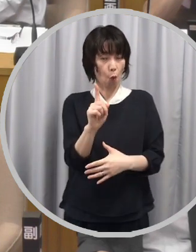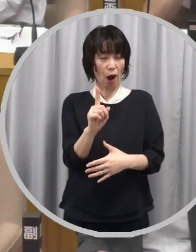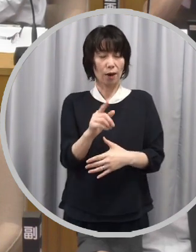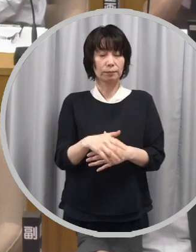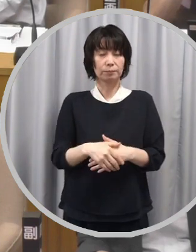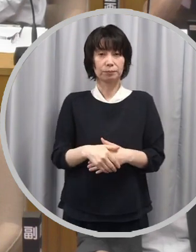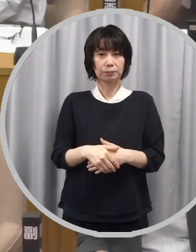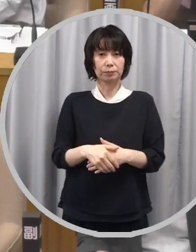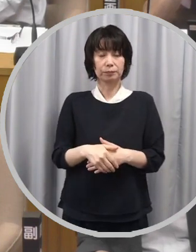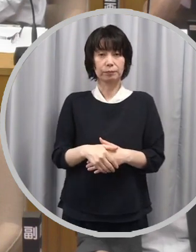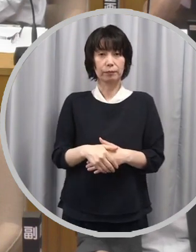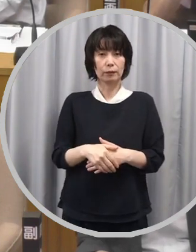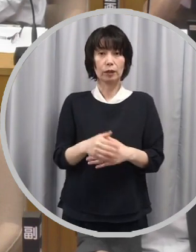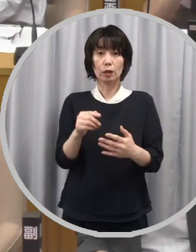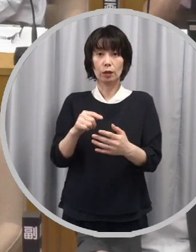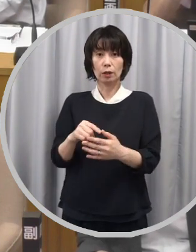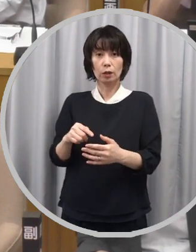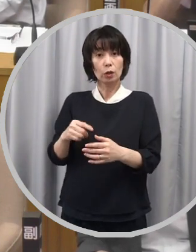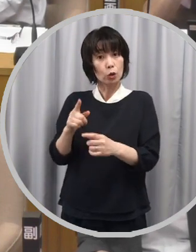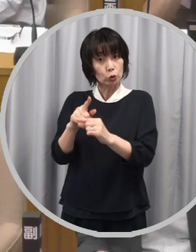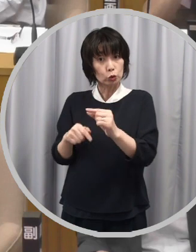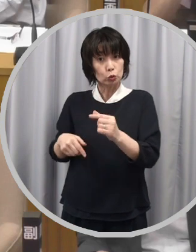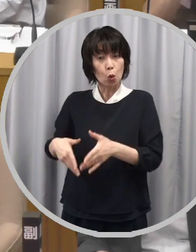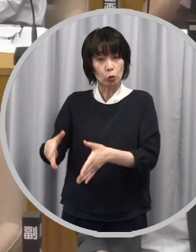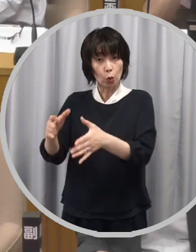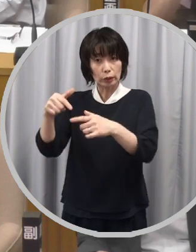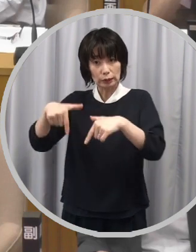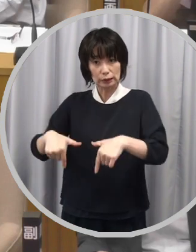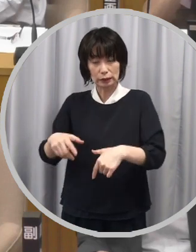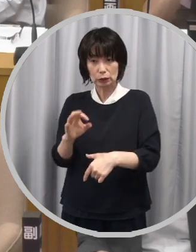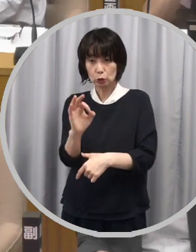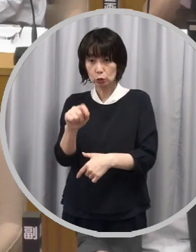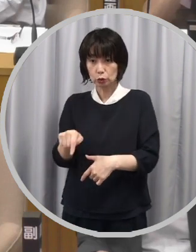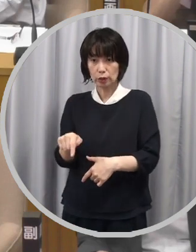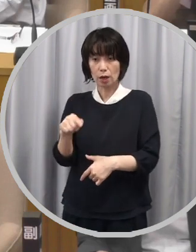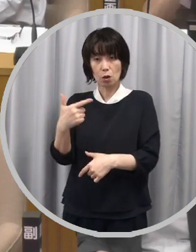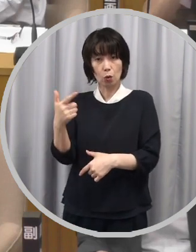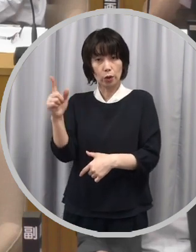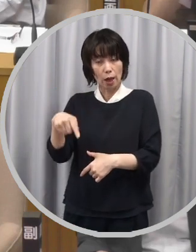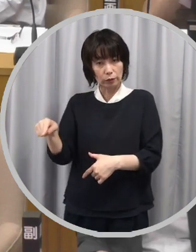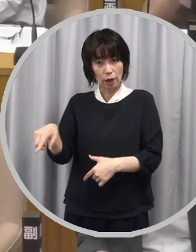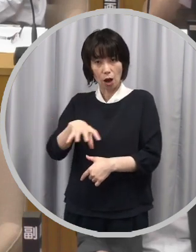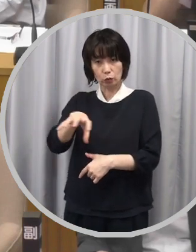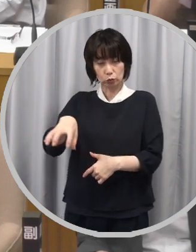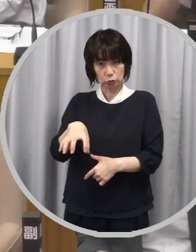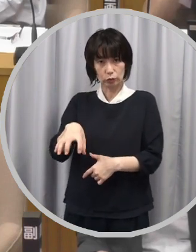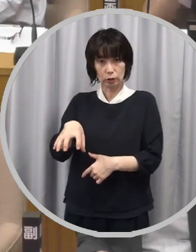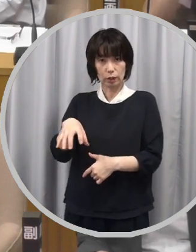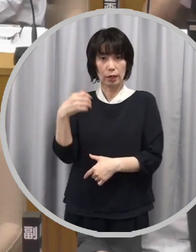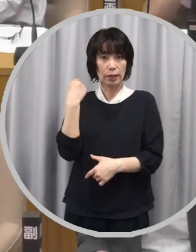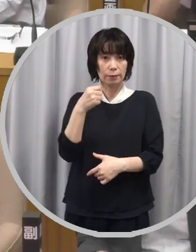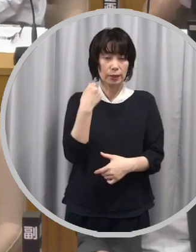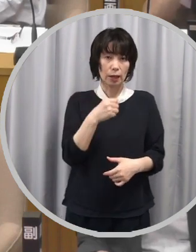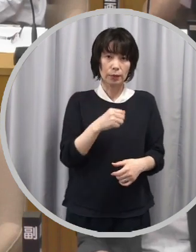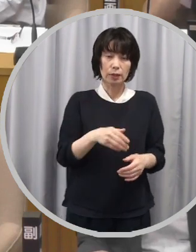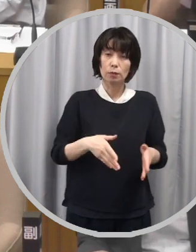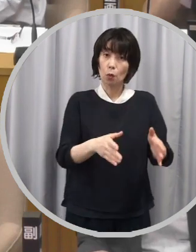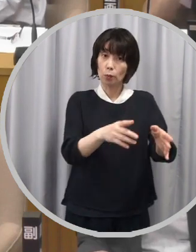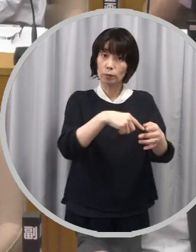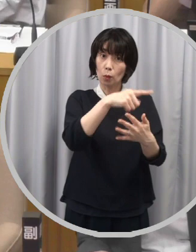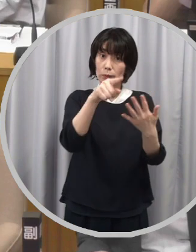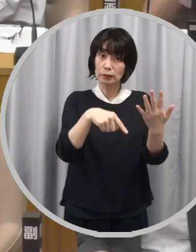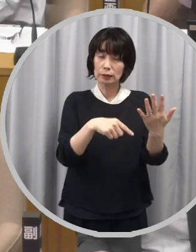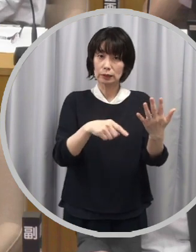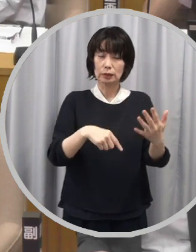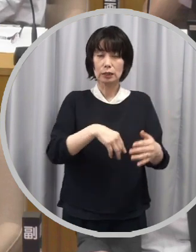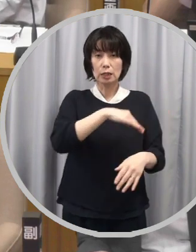が、もみじ山中央通りの西側 10.6 ヘクタールのうち南もみじ山通り沿道につき